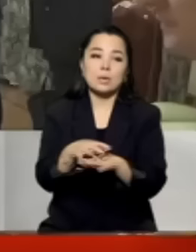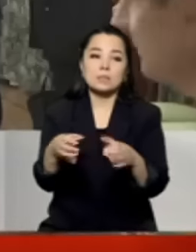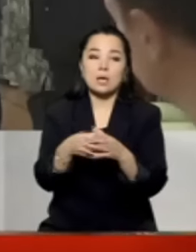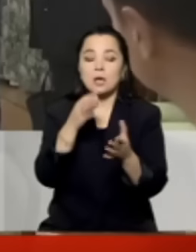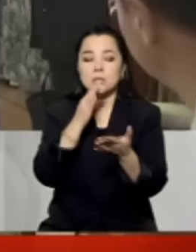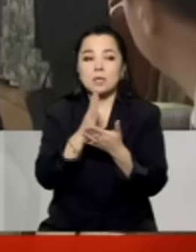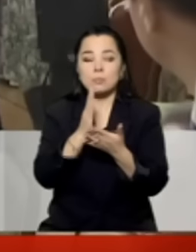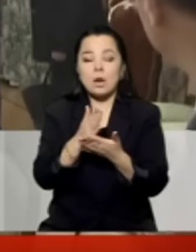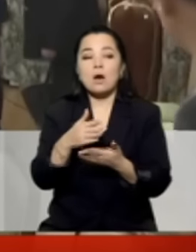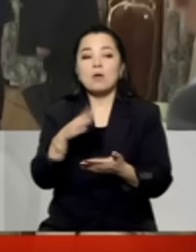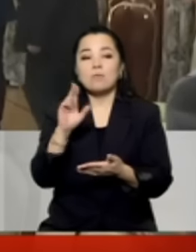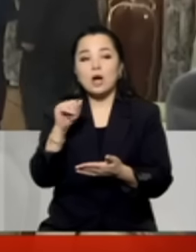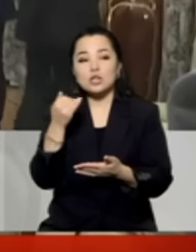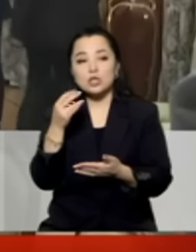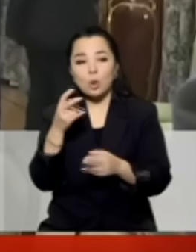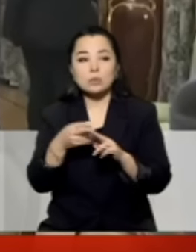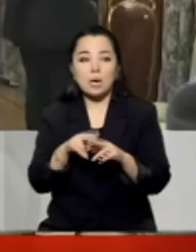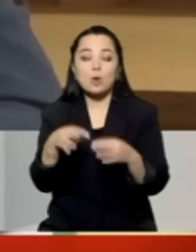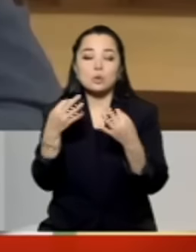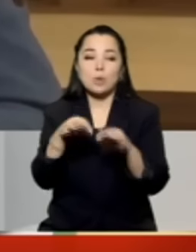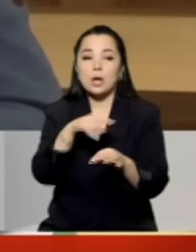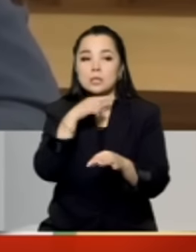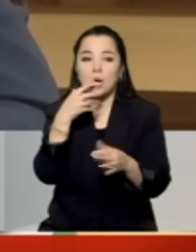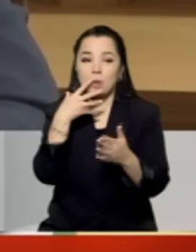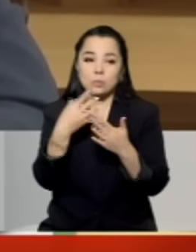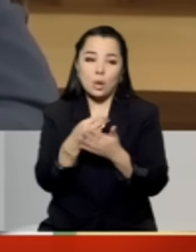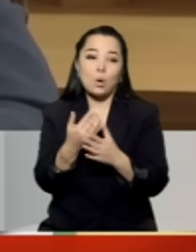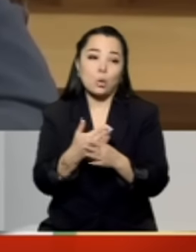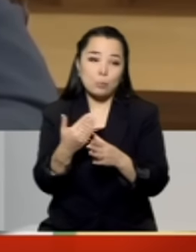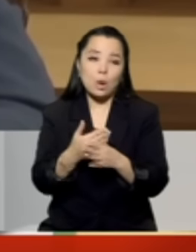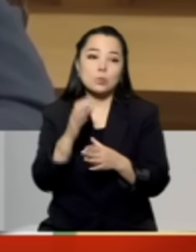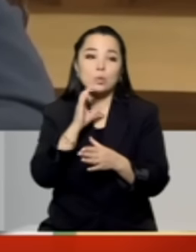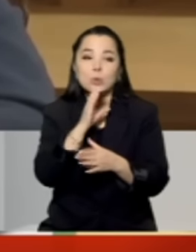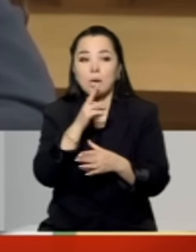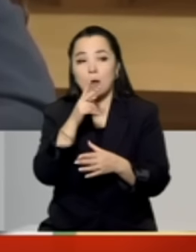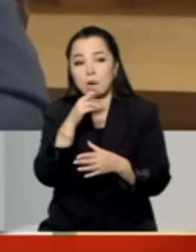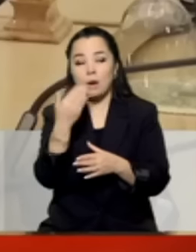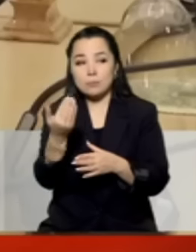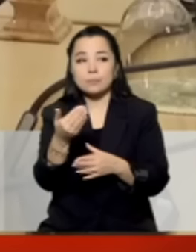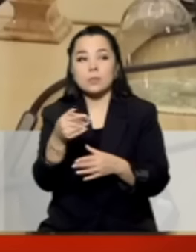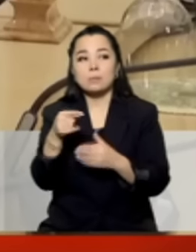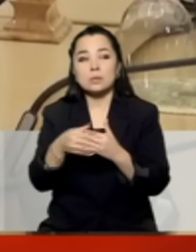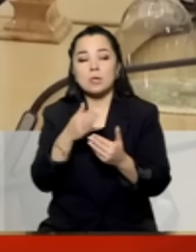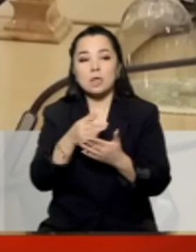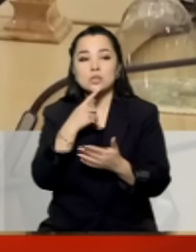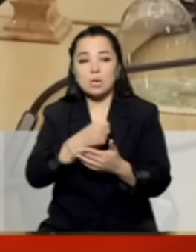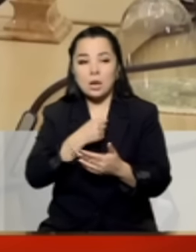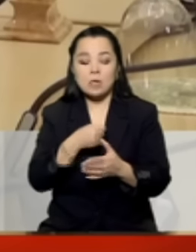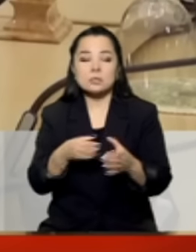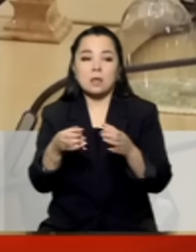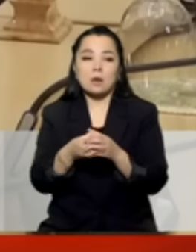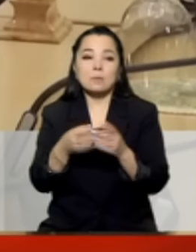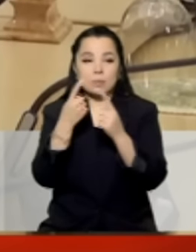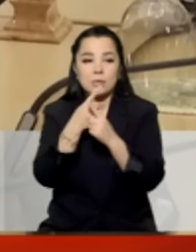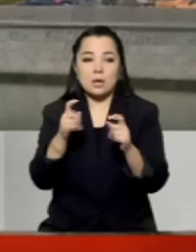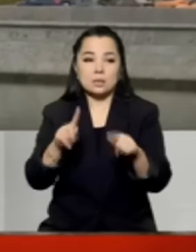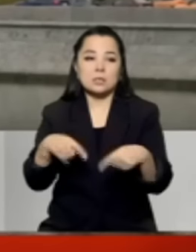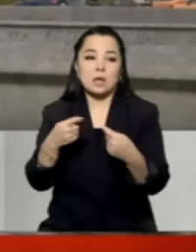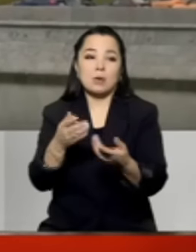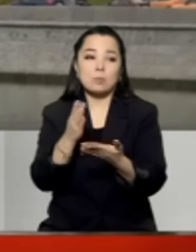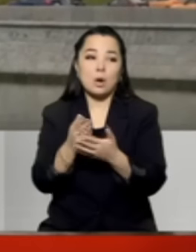кіріседі. Вашингтон бұған рұқсатты Ресей өз армиясына көмекке солтүстік Кореядан мыңдаған жауынгер тартты деген хабардан кейін беріп